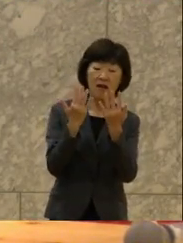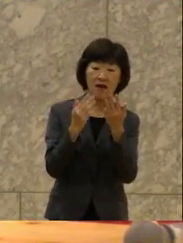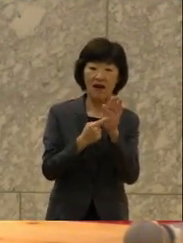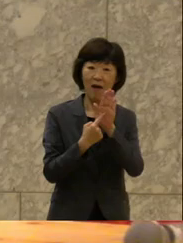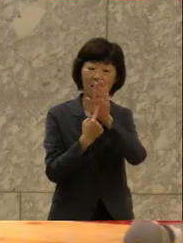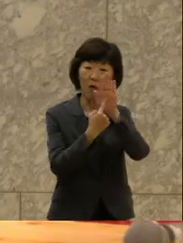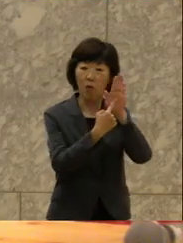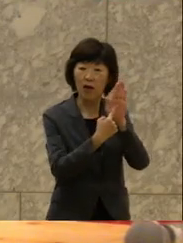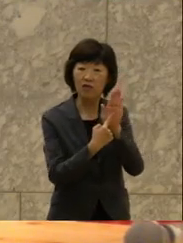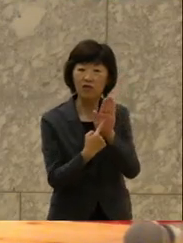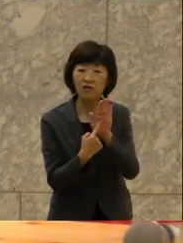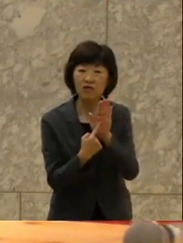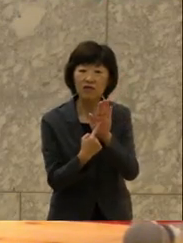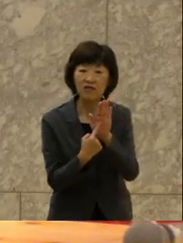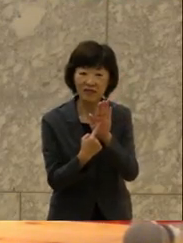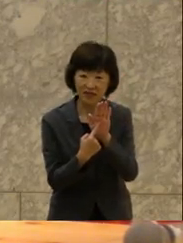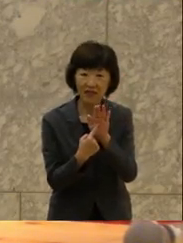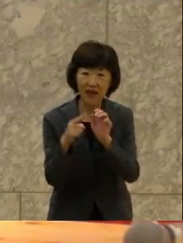今もう肉眼では普段見られないような